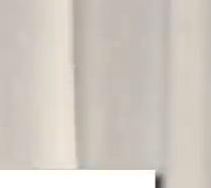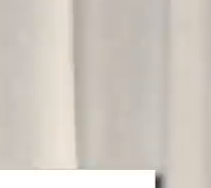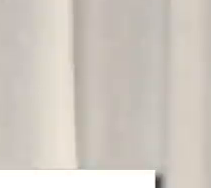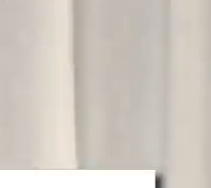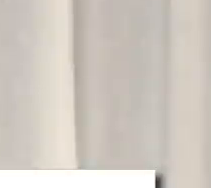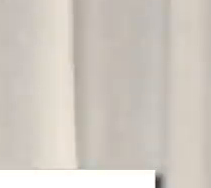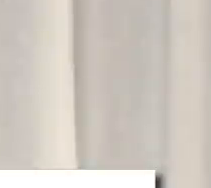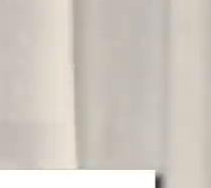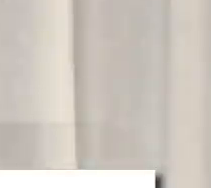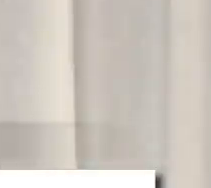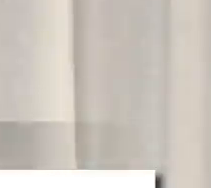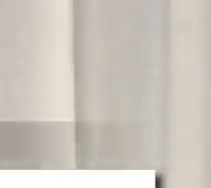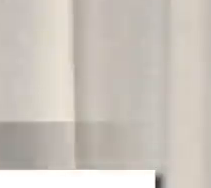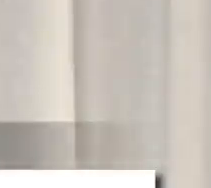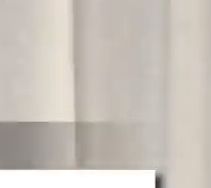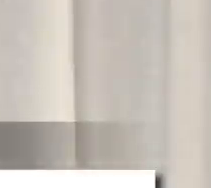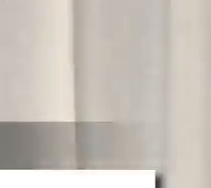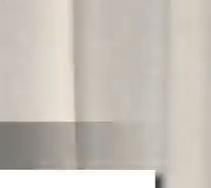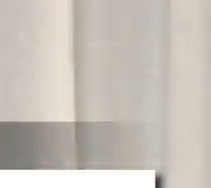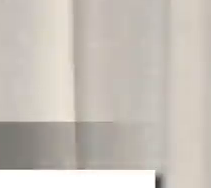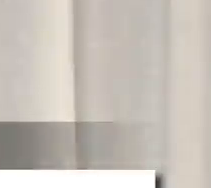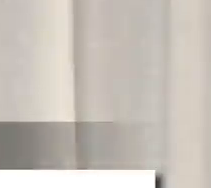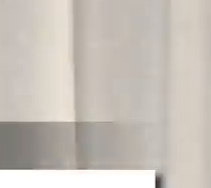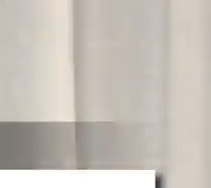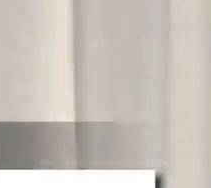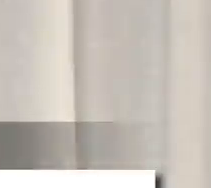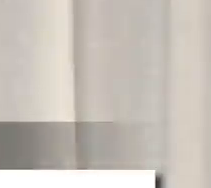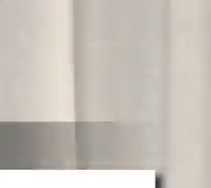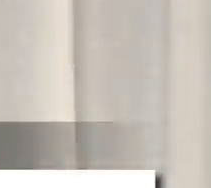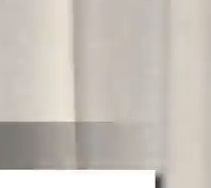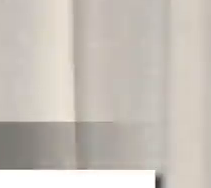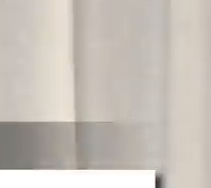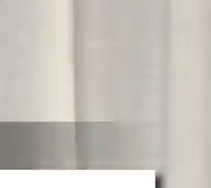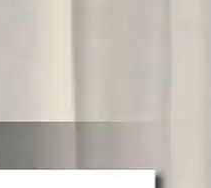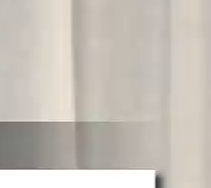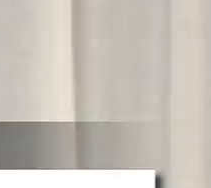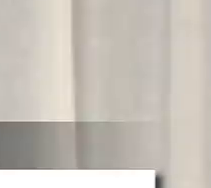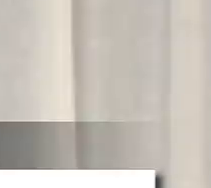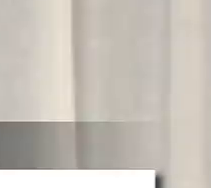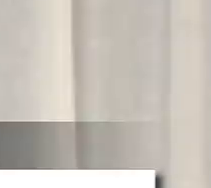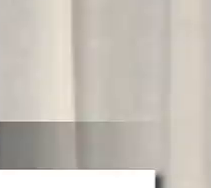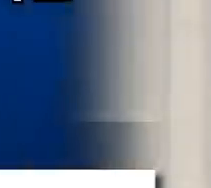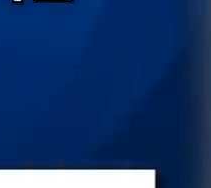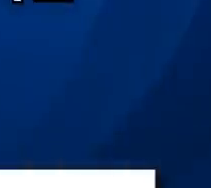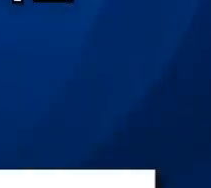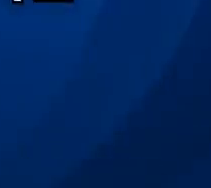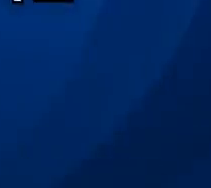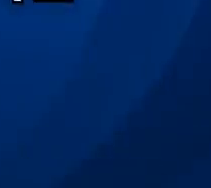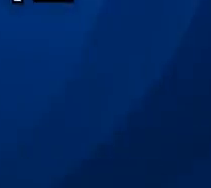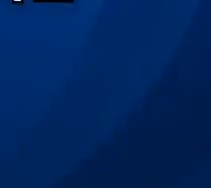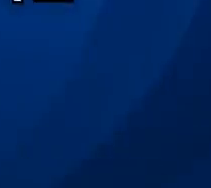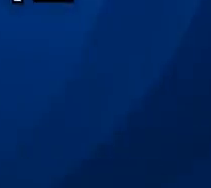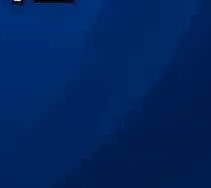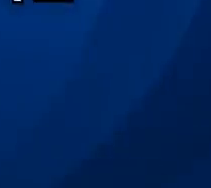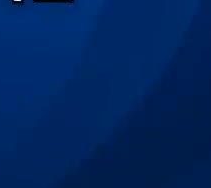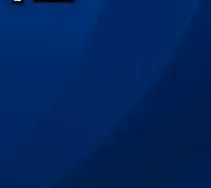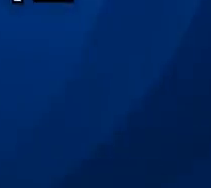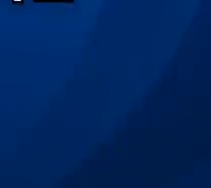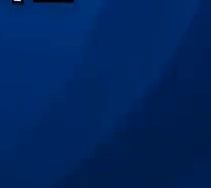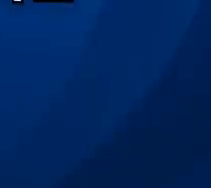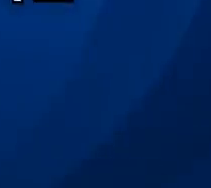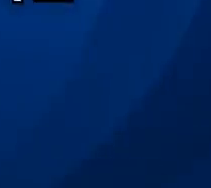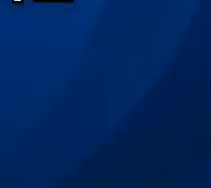오늘 우리에게 주시는 하나님의 말씀은 요한복음 15장 5절 말씀입니다. 나는